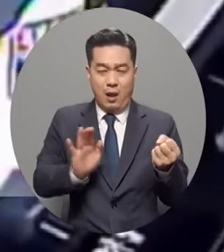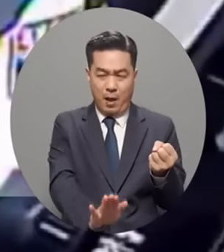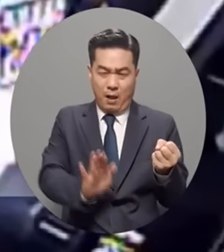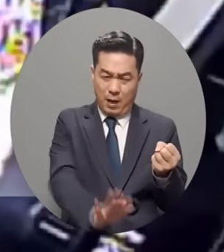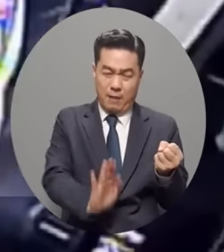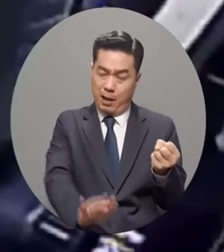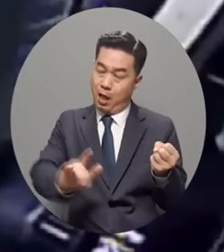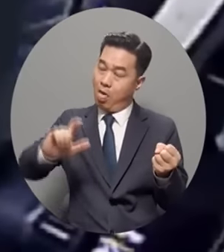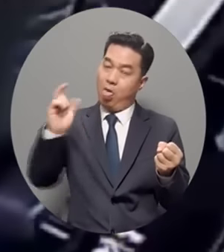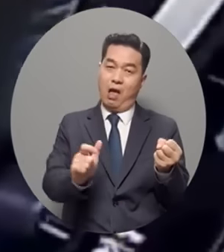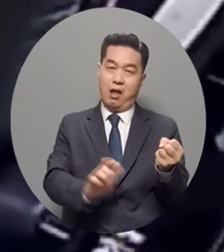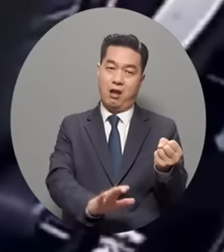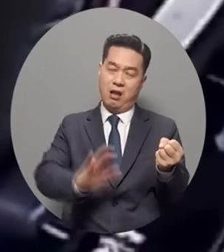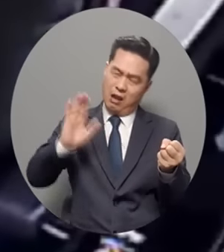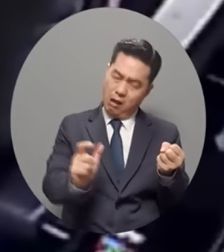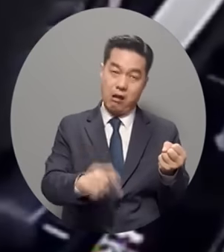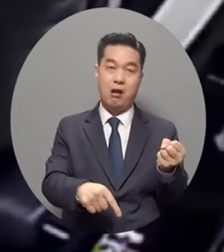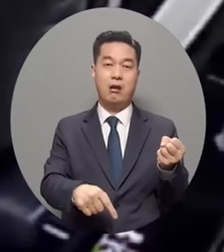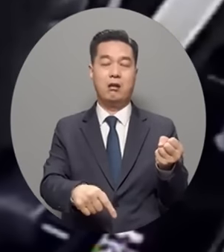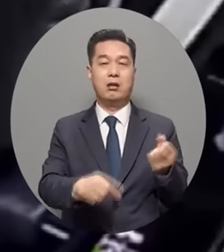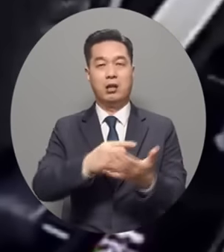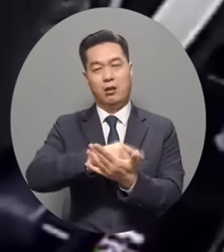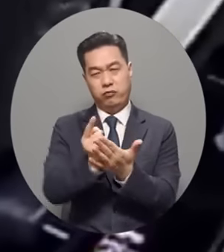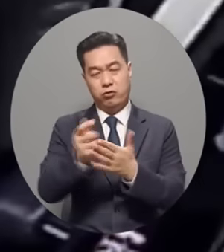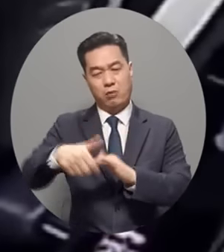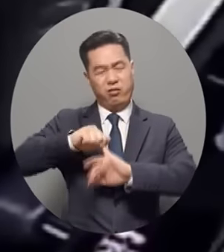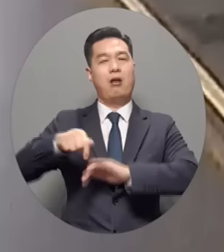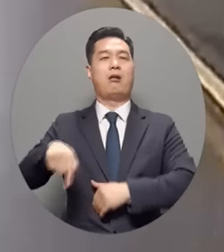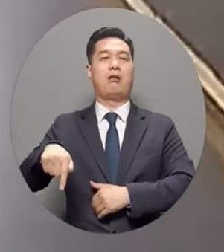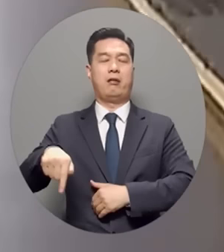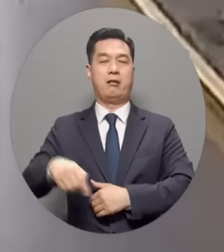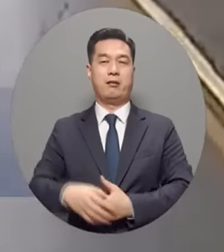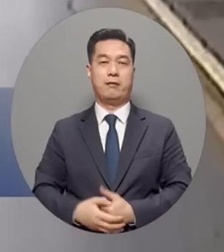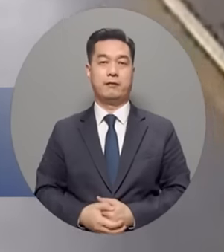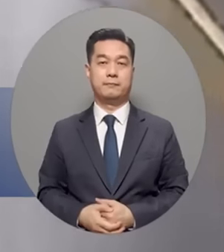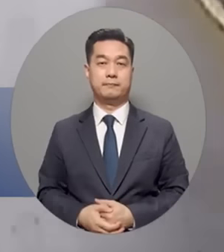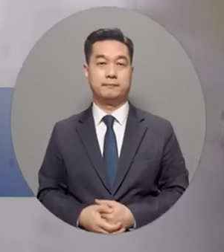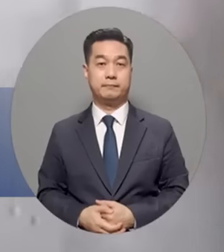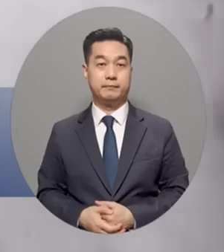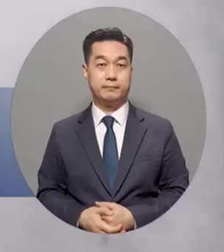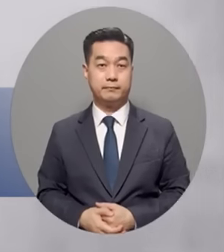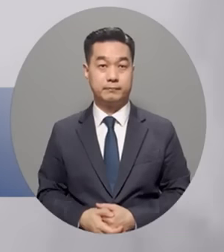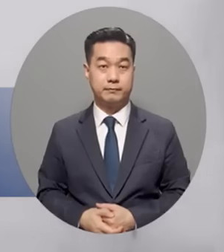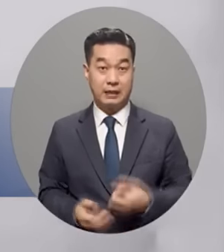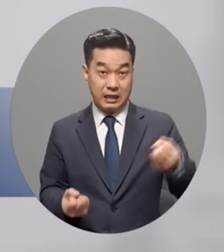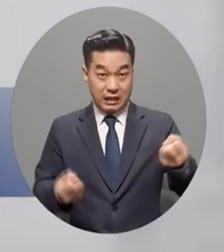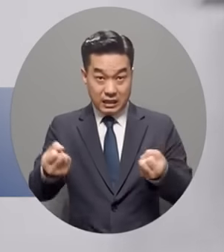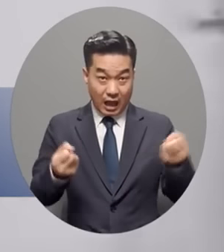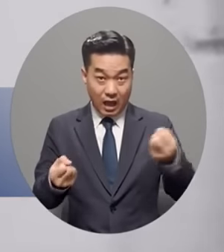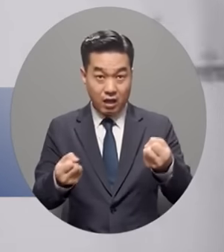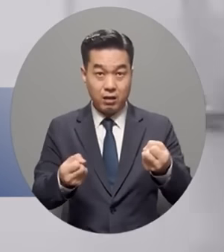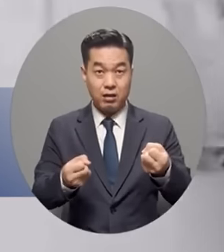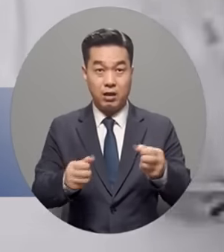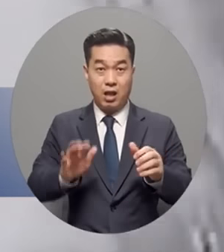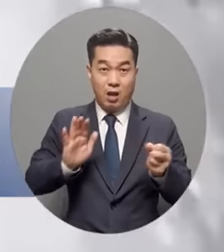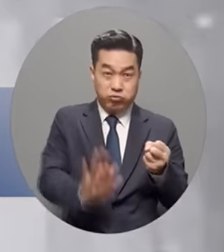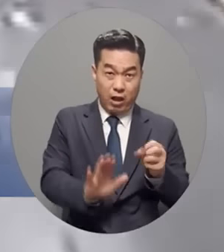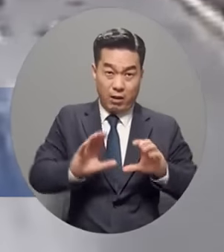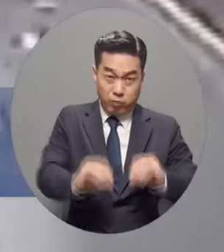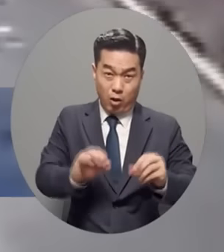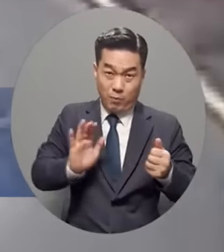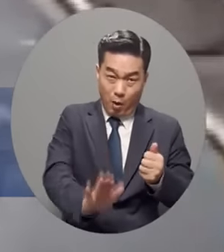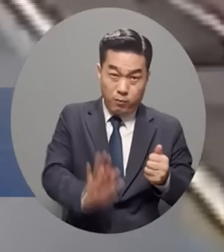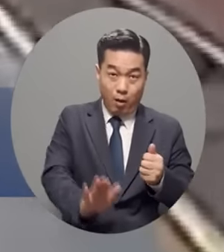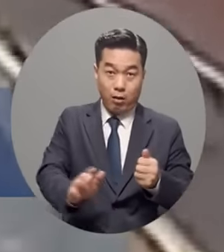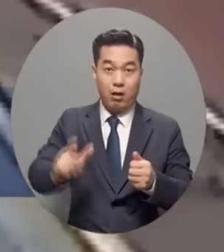밟았지만 듣지 않았다며 급발진을 주장하고 있습니다 기사가 자기 운행중에 브레이크를 밟았는데 그